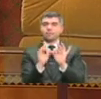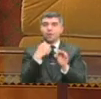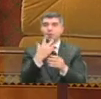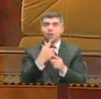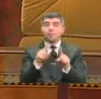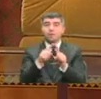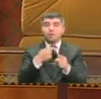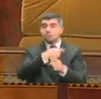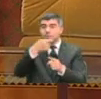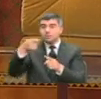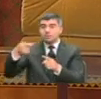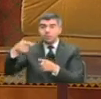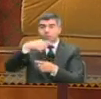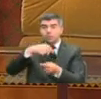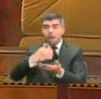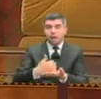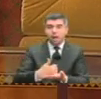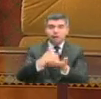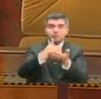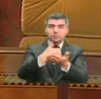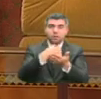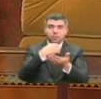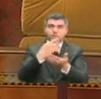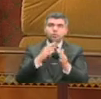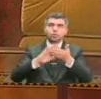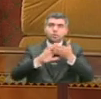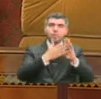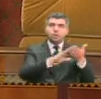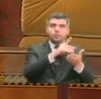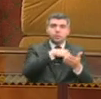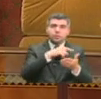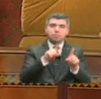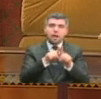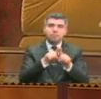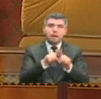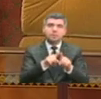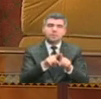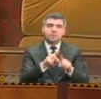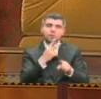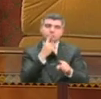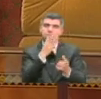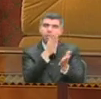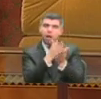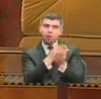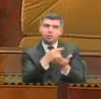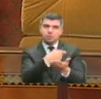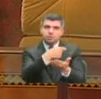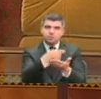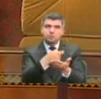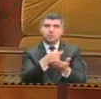الجمعيات اليوم في المغرب كيكون بمنطق الولاءات، وهذا الشيء لمسناه في مجموعه من المجالس منذ 2011. شفنا بان